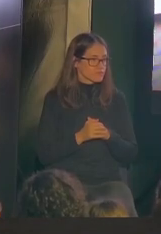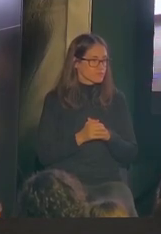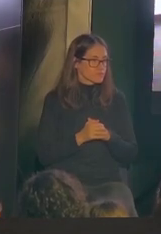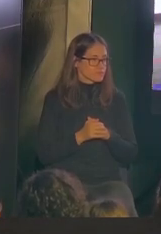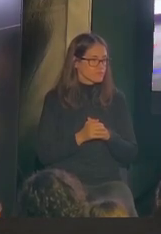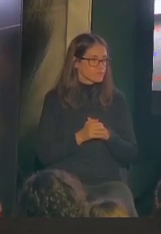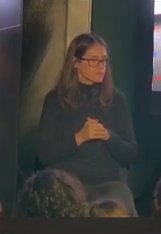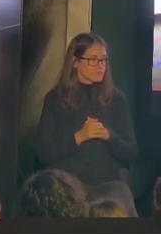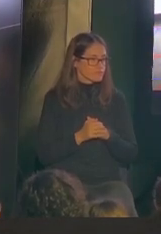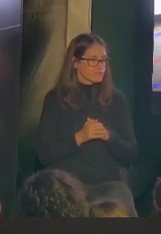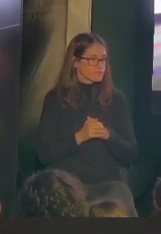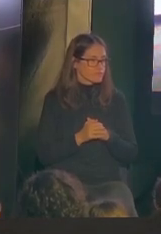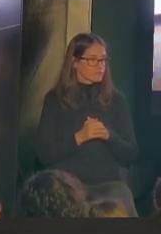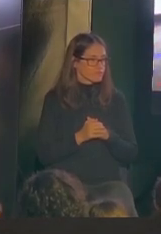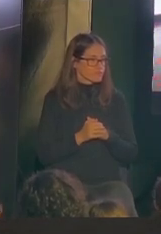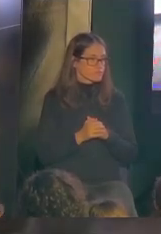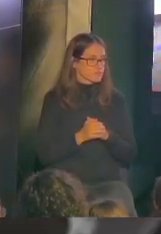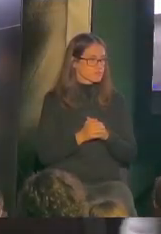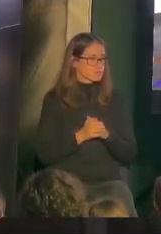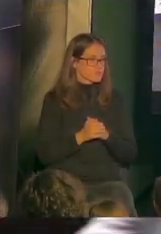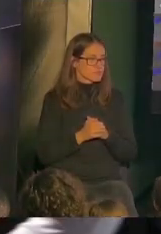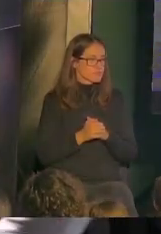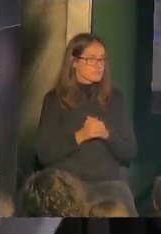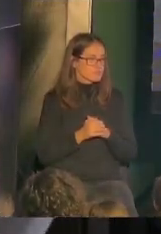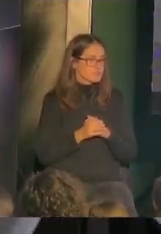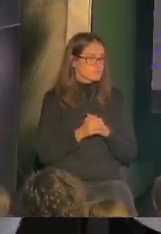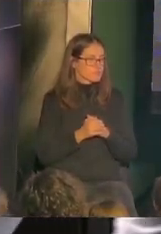Vale, doncs hi fiquem 3 punts.